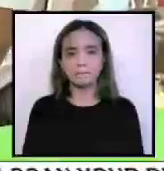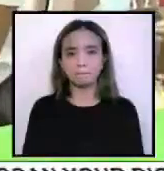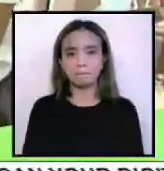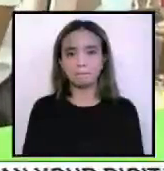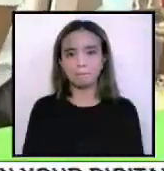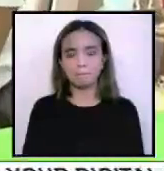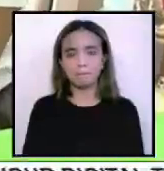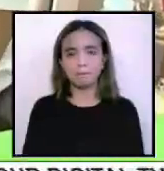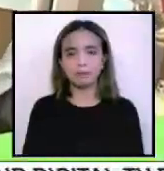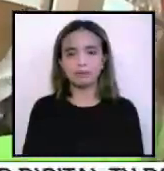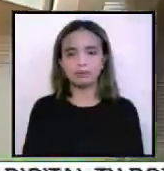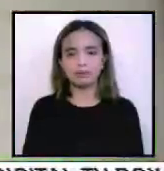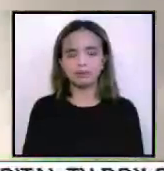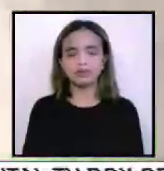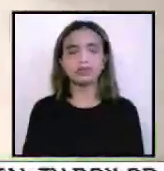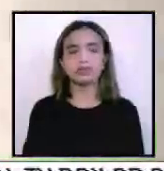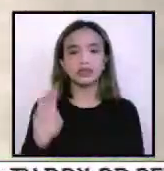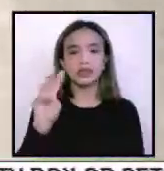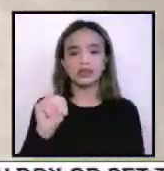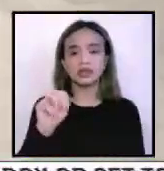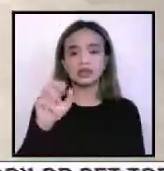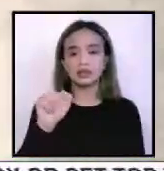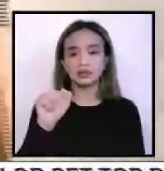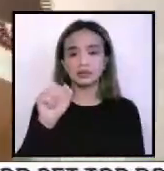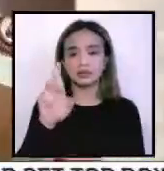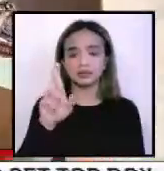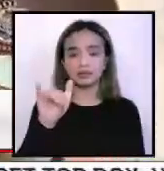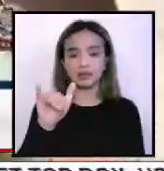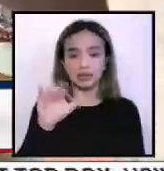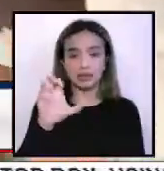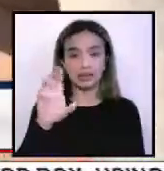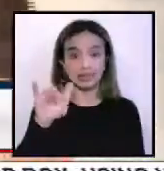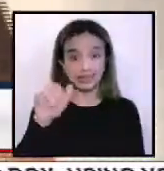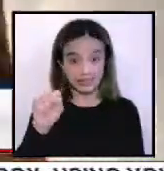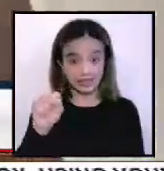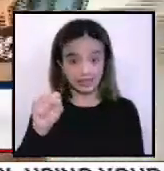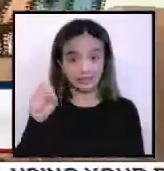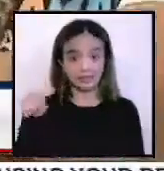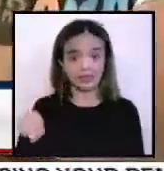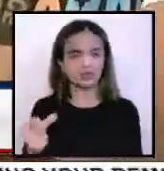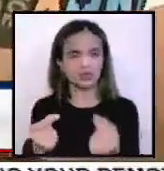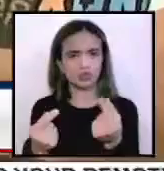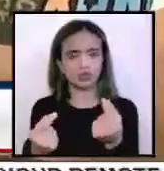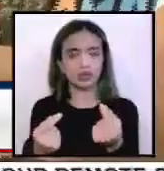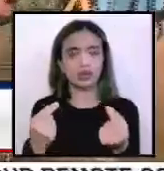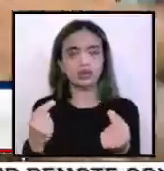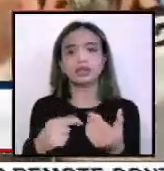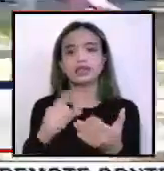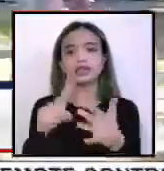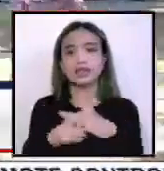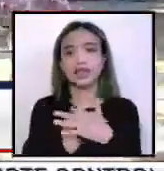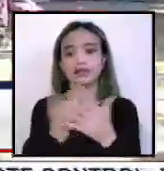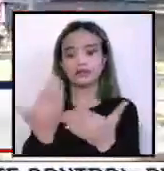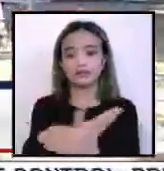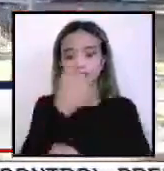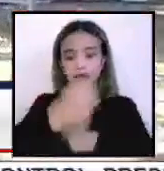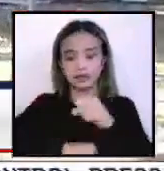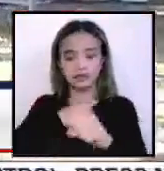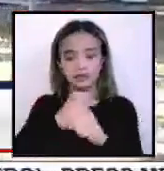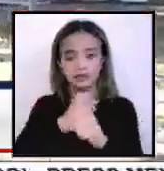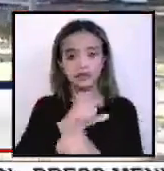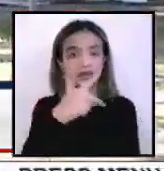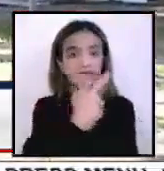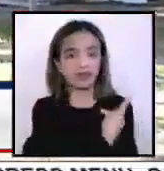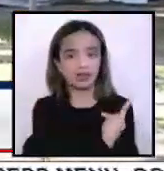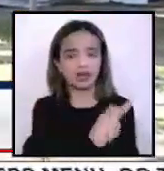Isa si Merry Chris sa mga Davaoenyong sinalubong ang bagong taon sa pamamagitan ng pagpapabakuna contra coronavirus. Maaga siyang